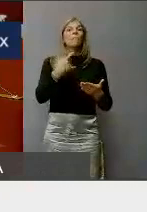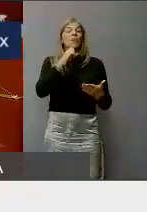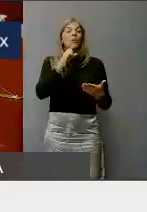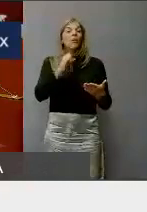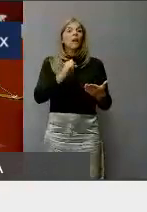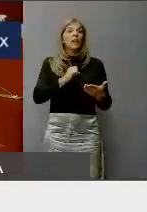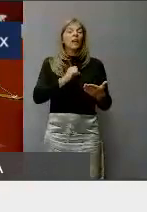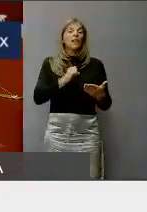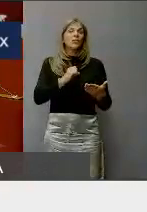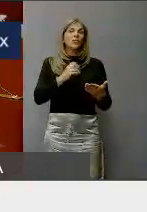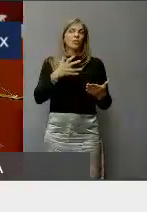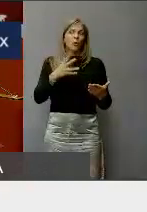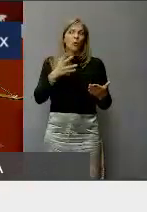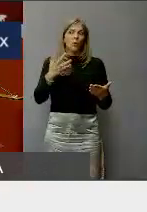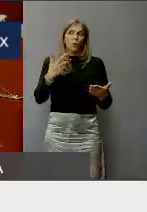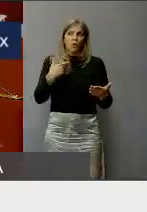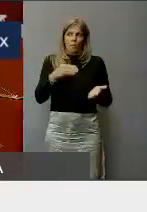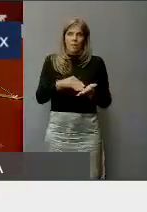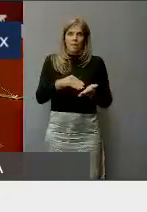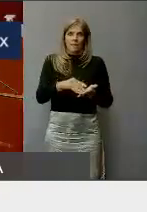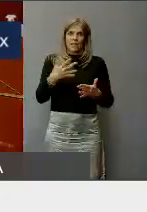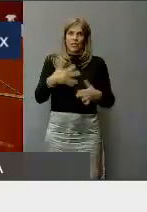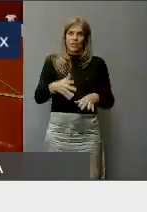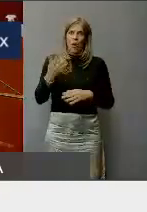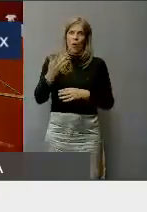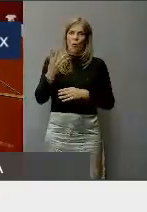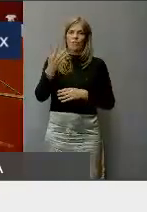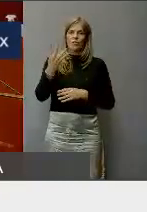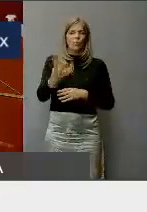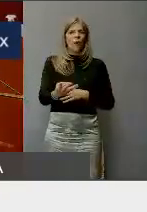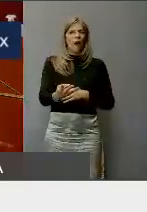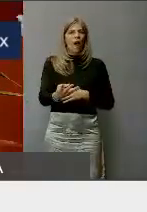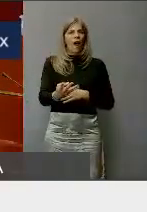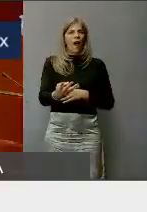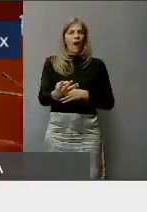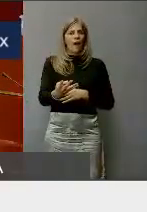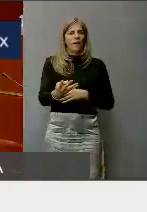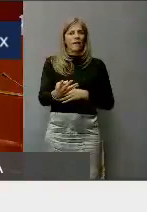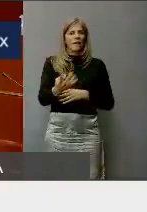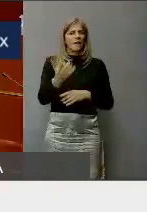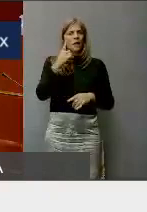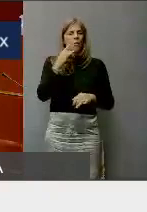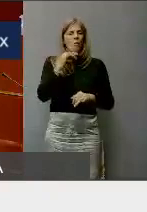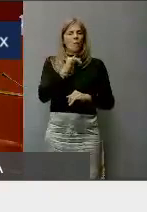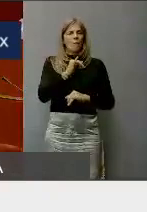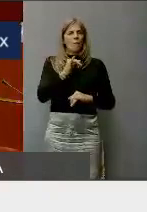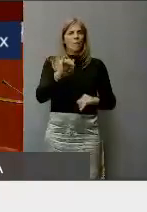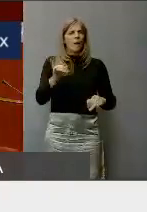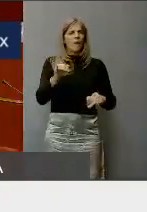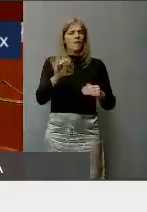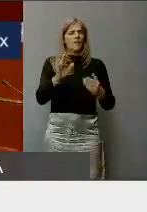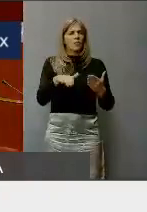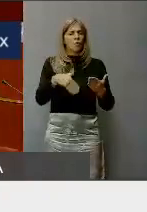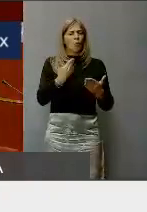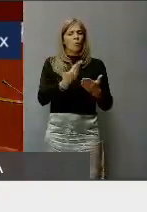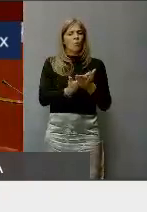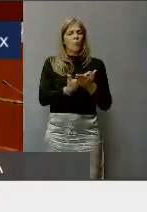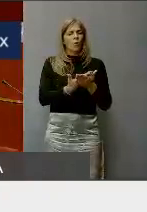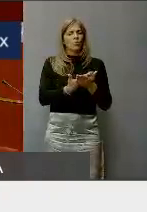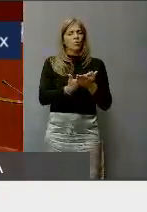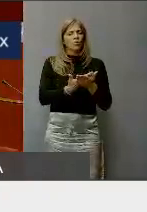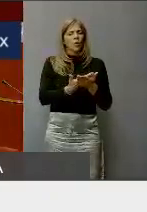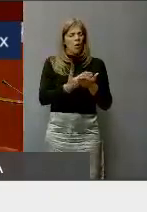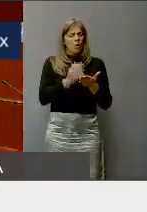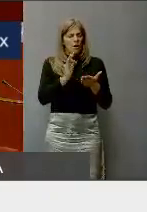anche più esperienza di me può testimoniarlo non c'è mai capitato di dover esaminare una mozione in cui si legge